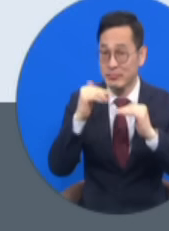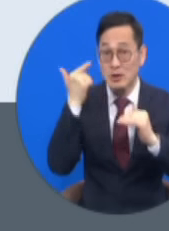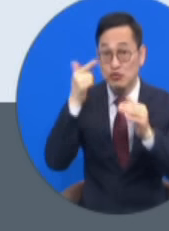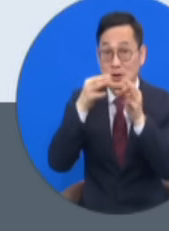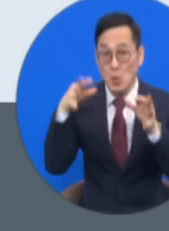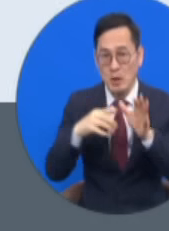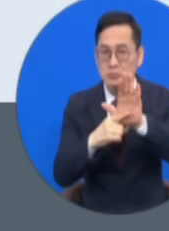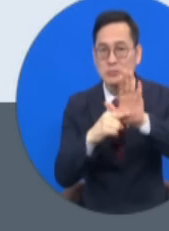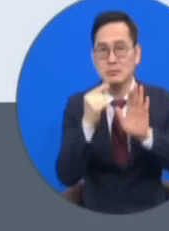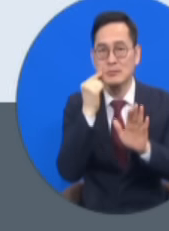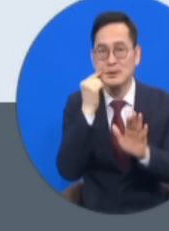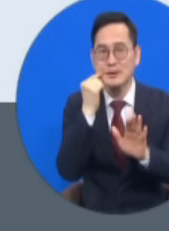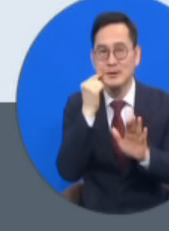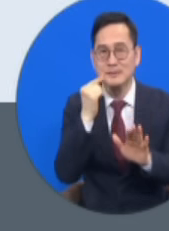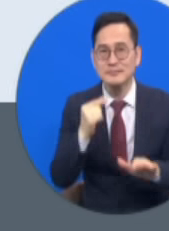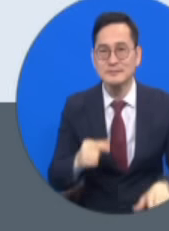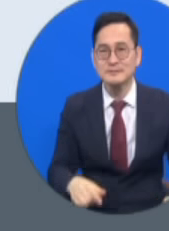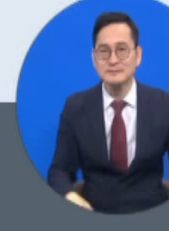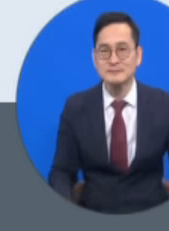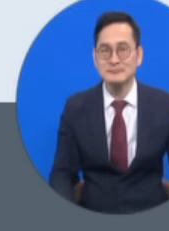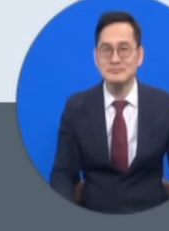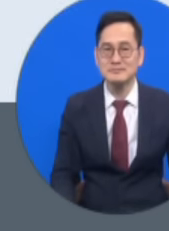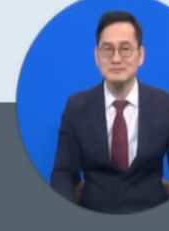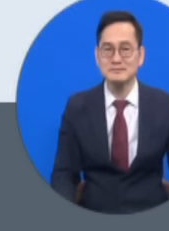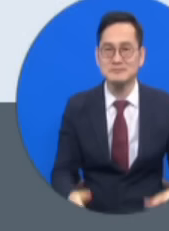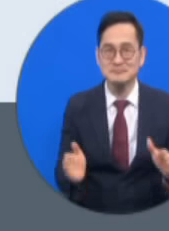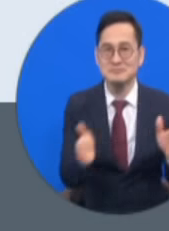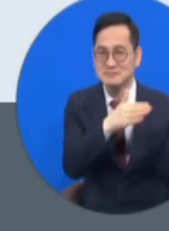궁금해집니다. 내친 김에 도봉갑도 봅니다.